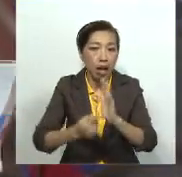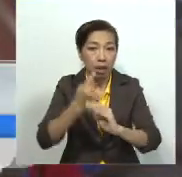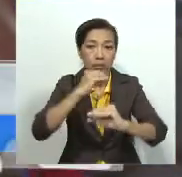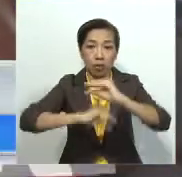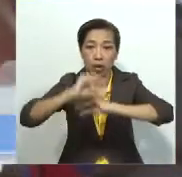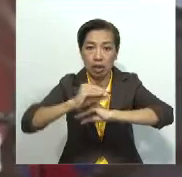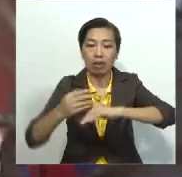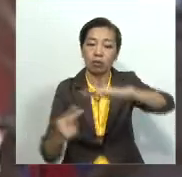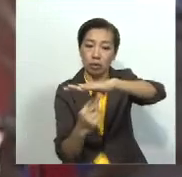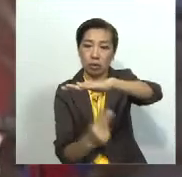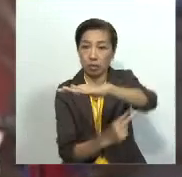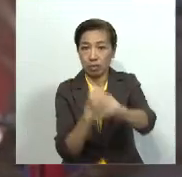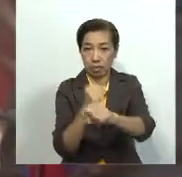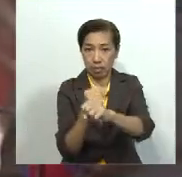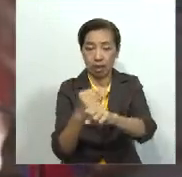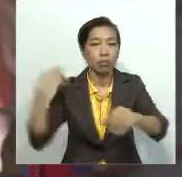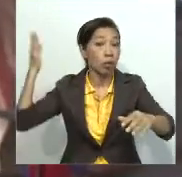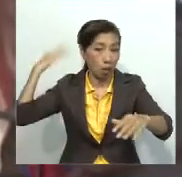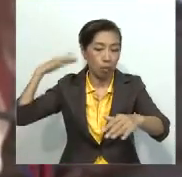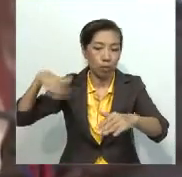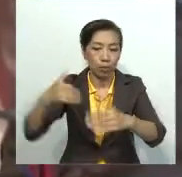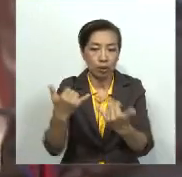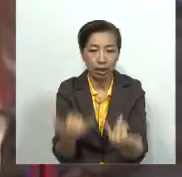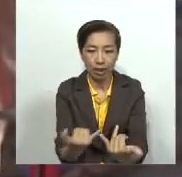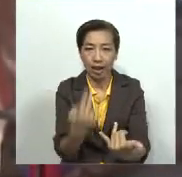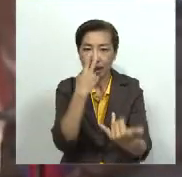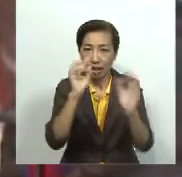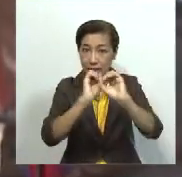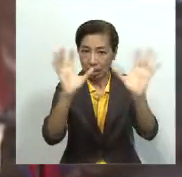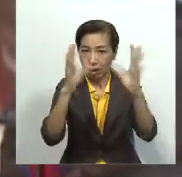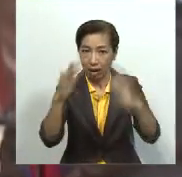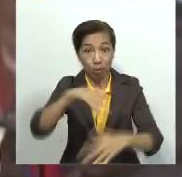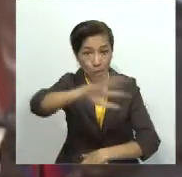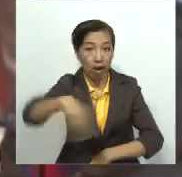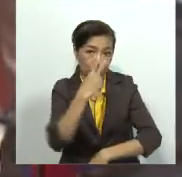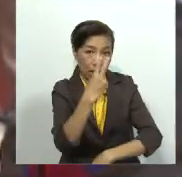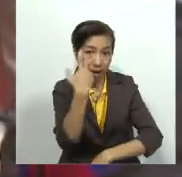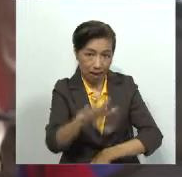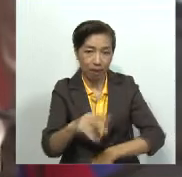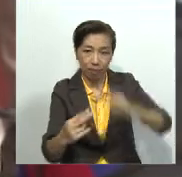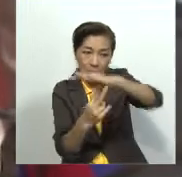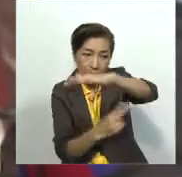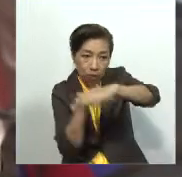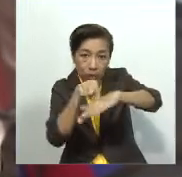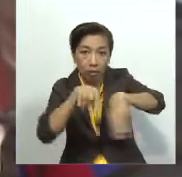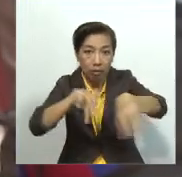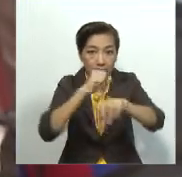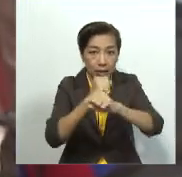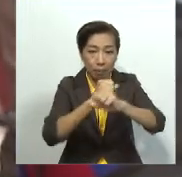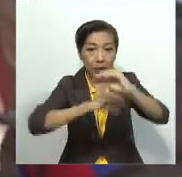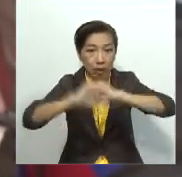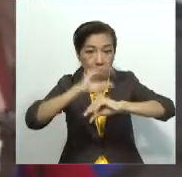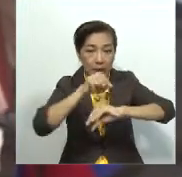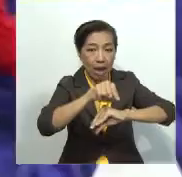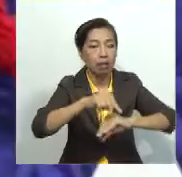พานแห่งนี้วันนี้เราทั้งสองก็ได้เห็นประจักษ์ด้วยสายตาของพวกเราเองนะครับที่การก่อสร้างสะพานมิตรภาพไทยกัมพู